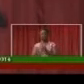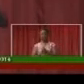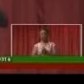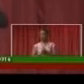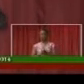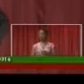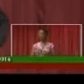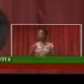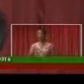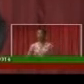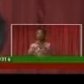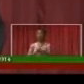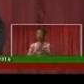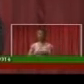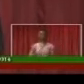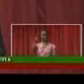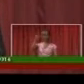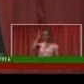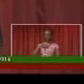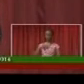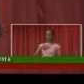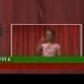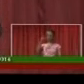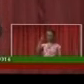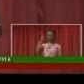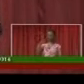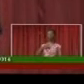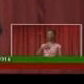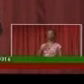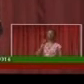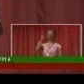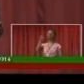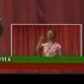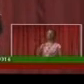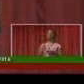Gloire à Jésus. Grande étude sur ça. On en a parlé avec lui d'ailleurs dehors.